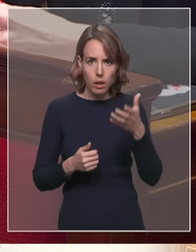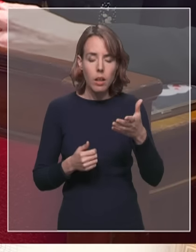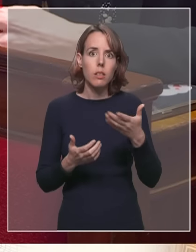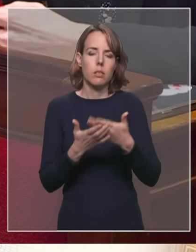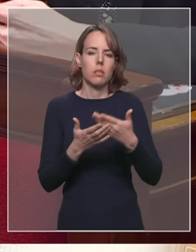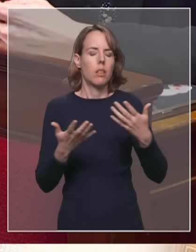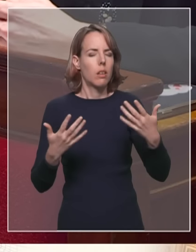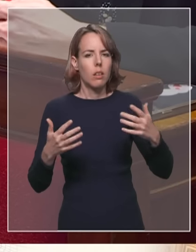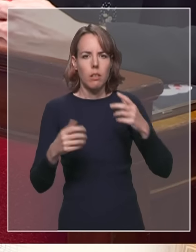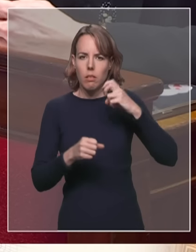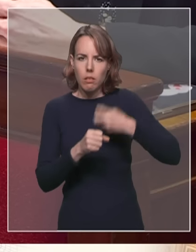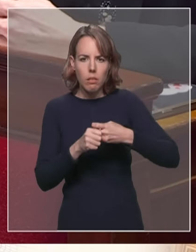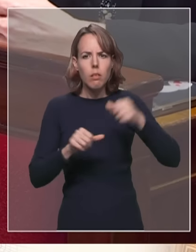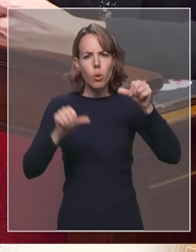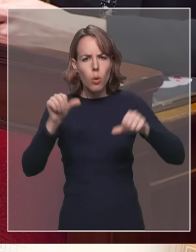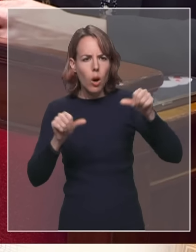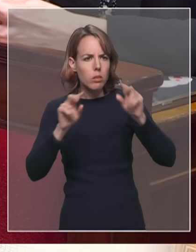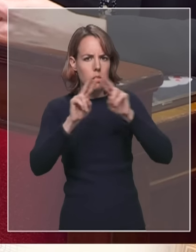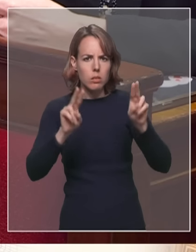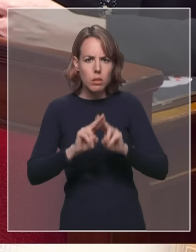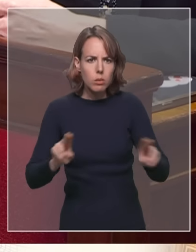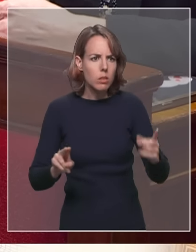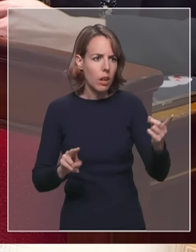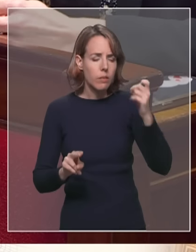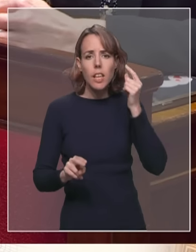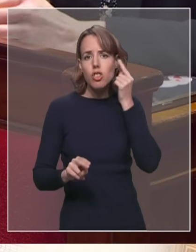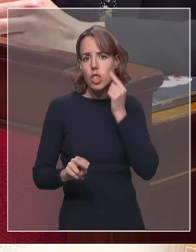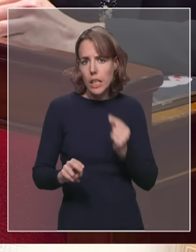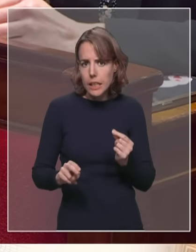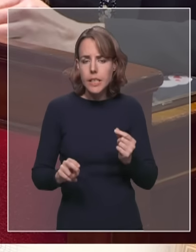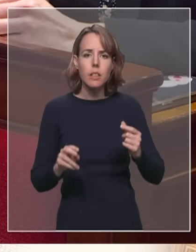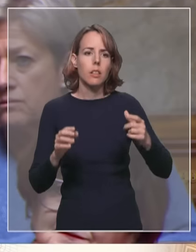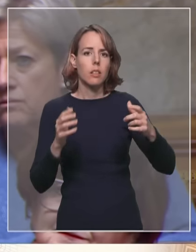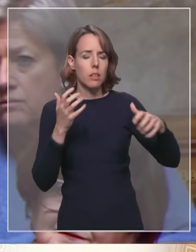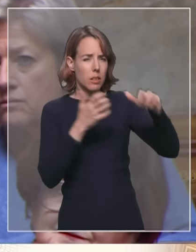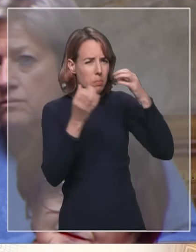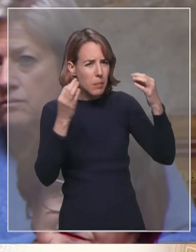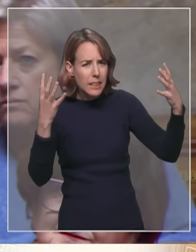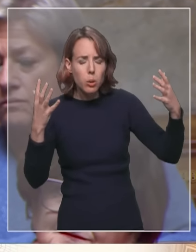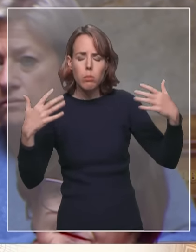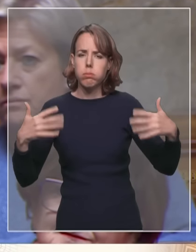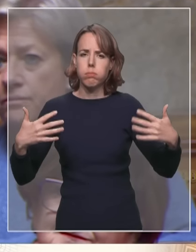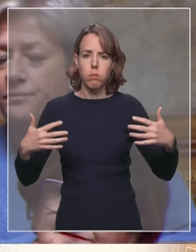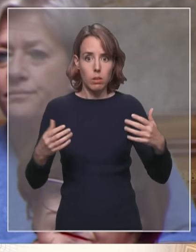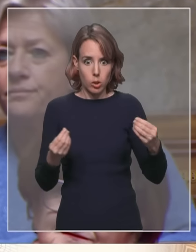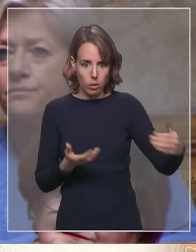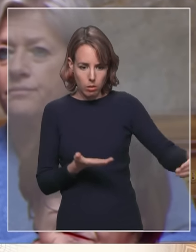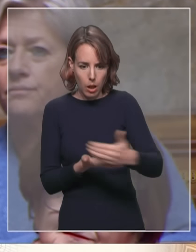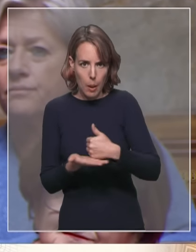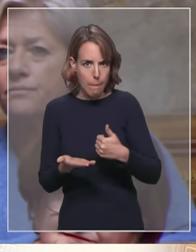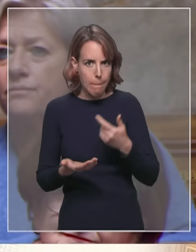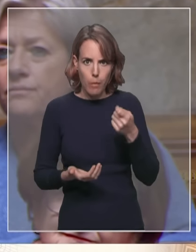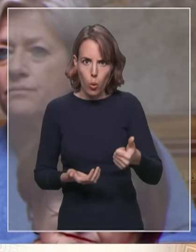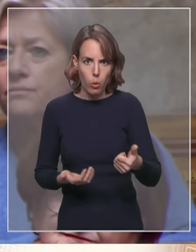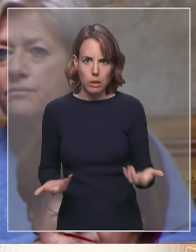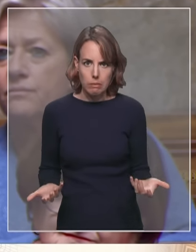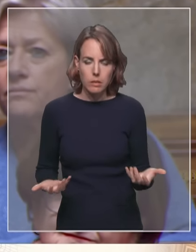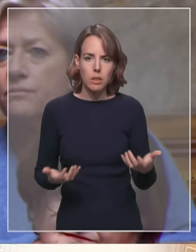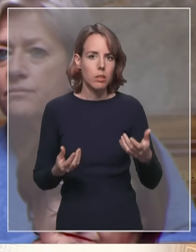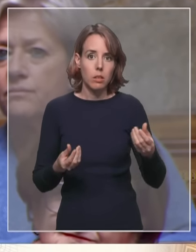climatique, concurrence internationale venue notamment du Chili, ce sont autant de facteurs qui ont entraîné des récoltes calamiteuses et mettent en péril